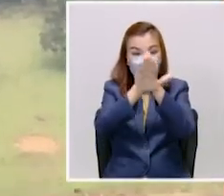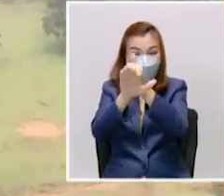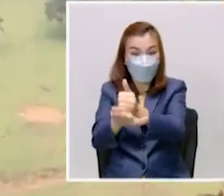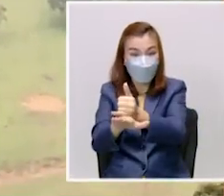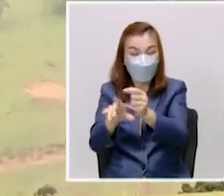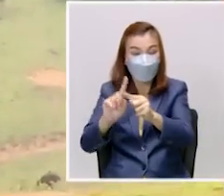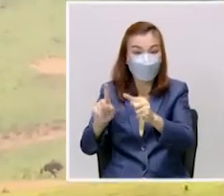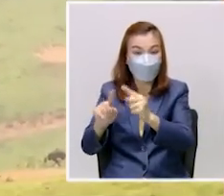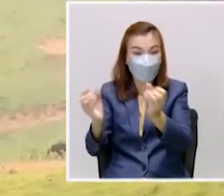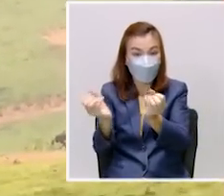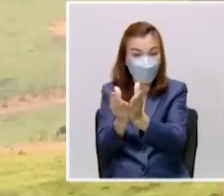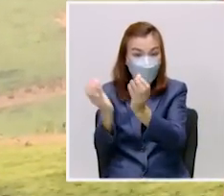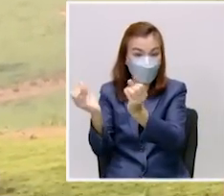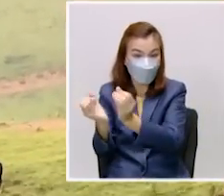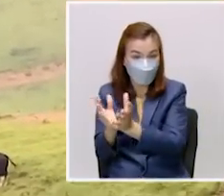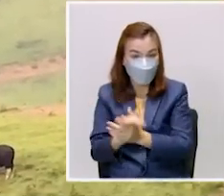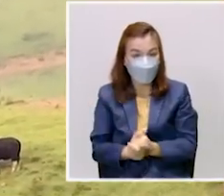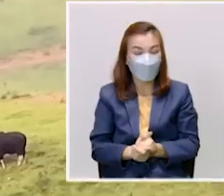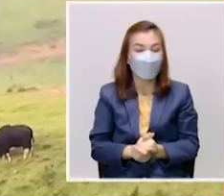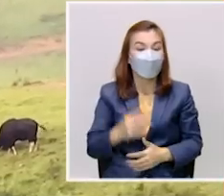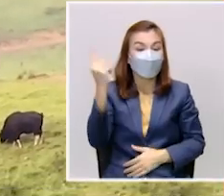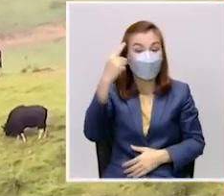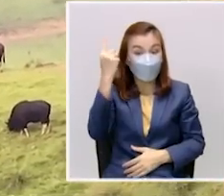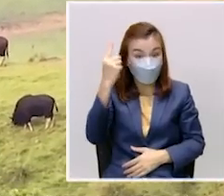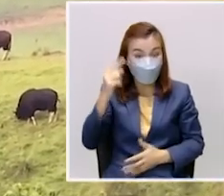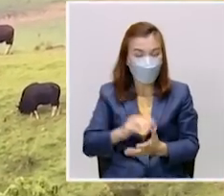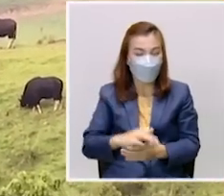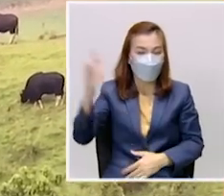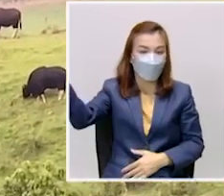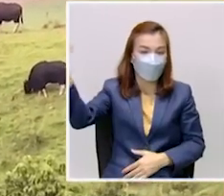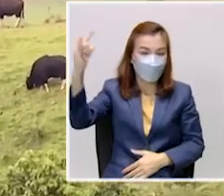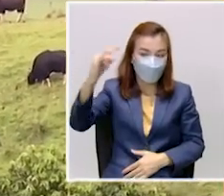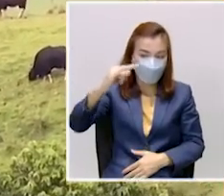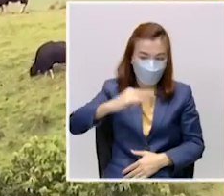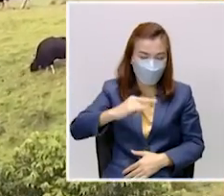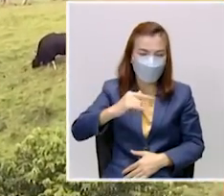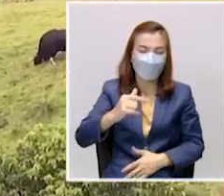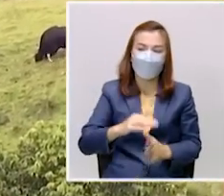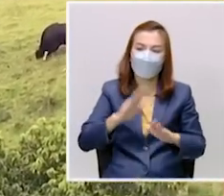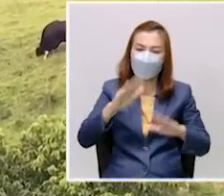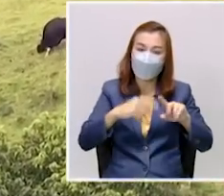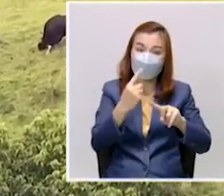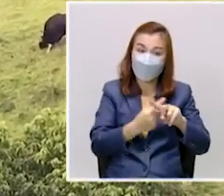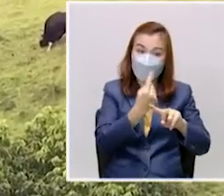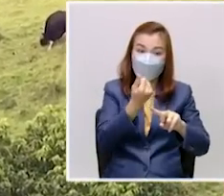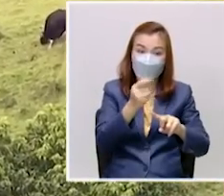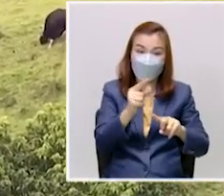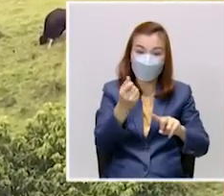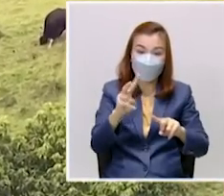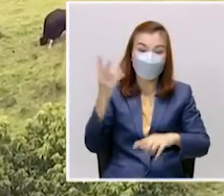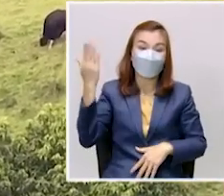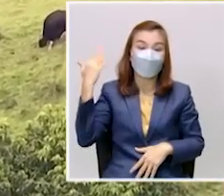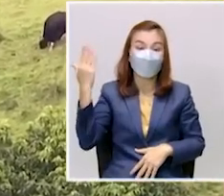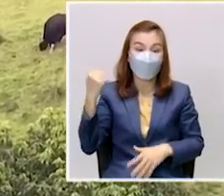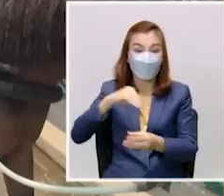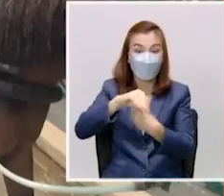ผลกระทบมากเลยนะคะการผ่อนคลายให้นักท่องเที่ยวเริ่มต้นเข้าประเทศได้ตั้งแต่ปลายปีที่ผ่านมาทำให้ภาคธุรกิจเหล่านี้เนี่ย